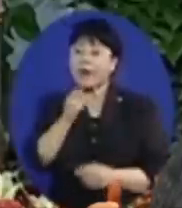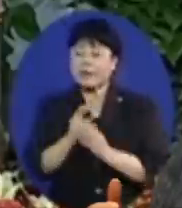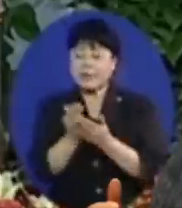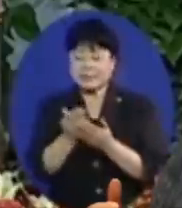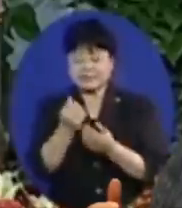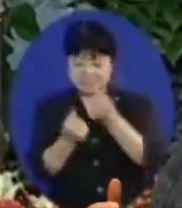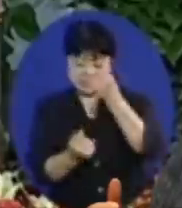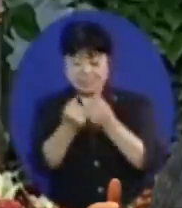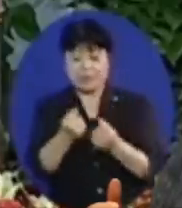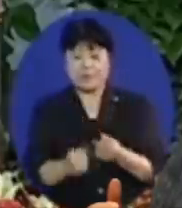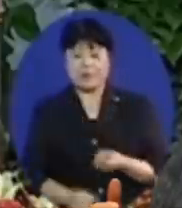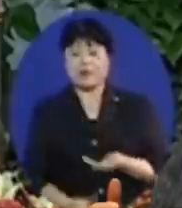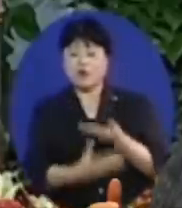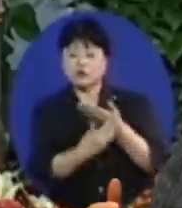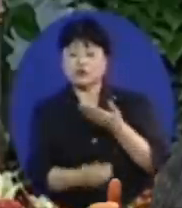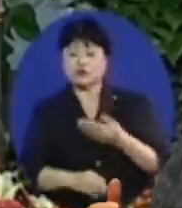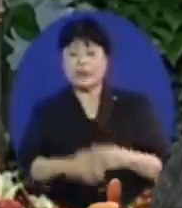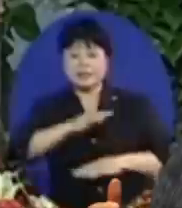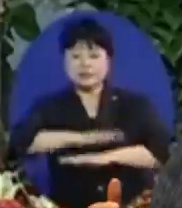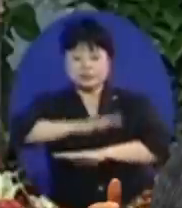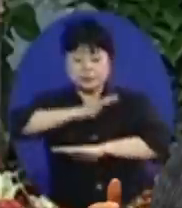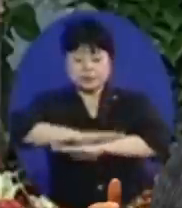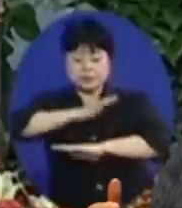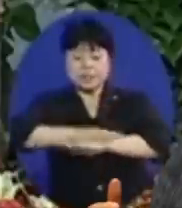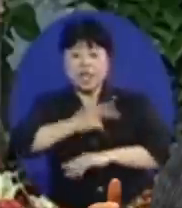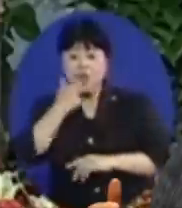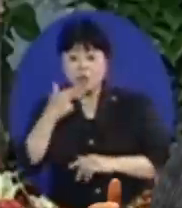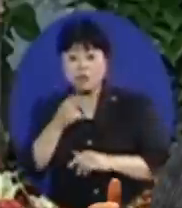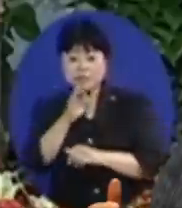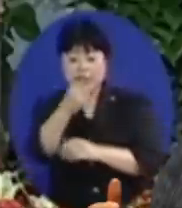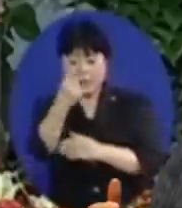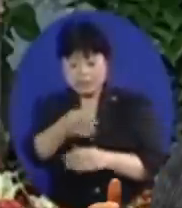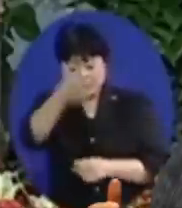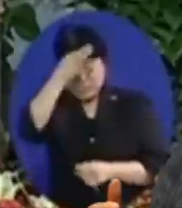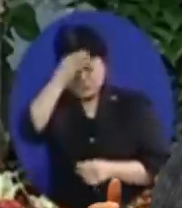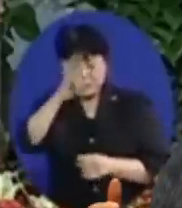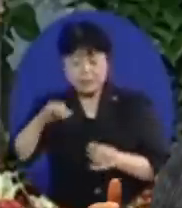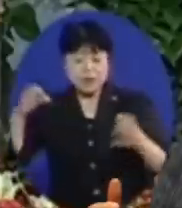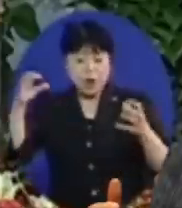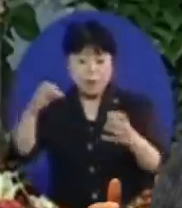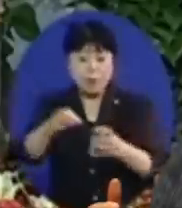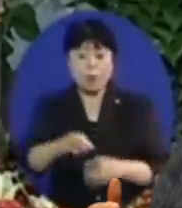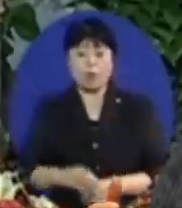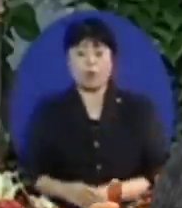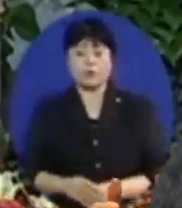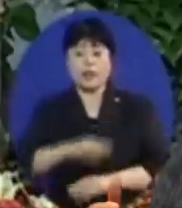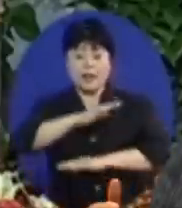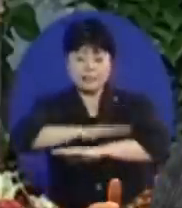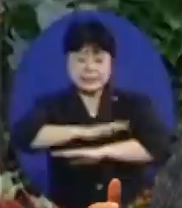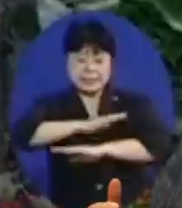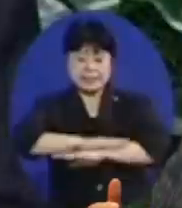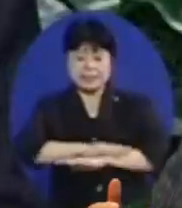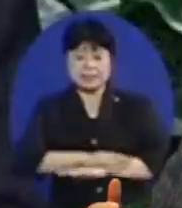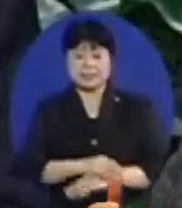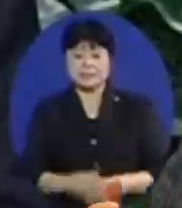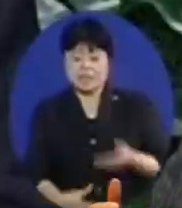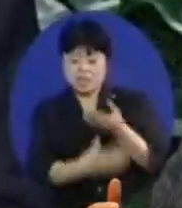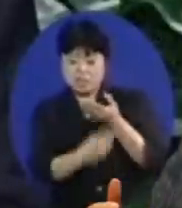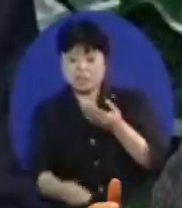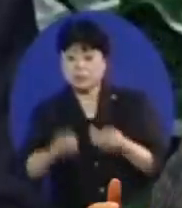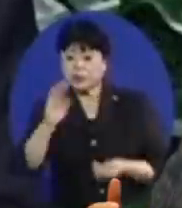후 출판을 하기 위하여 영국에서 인쇄기를 도입하고 기술자들을 불러 초판을 다 마쳤습니다. 이제 찍으면 되는